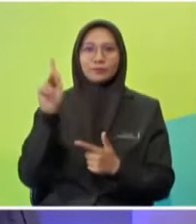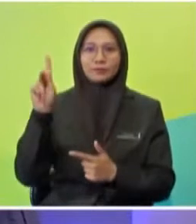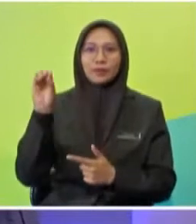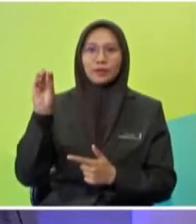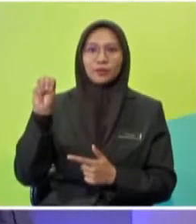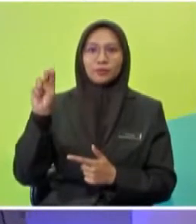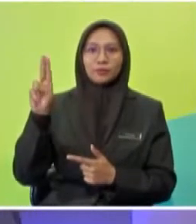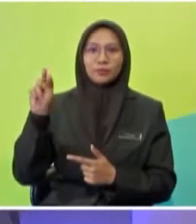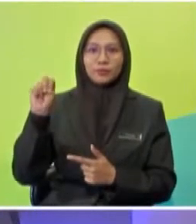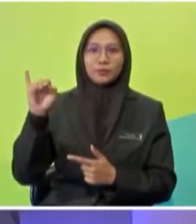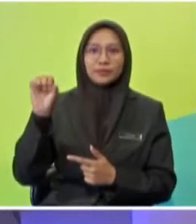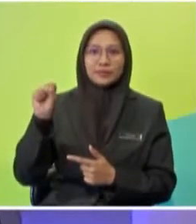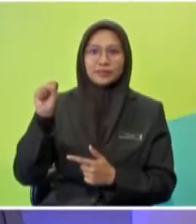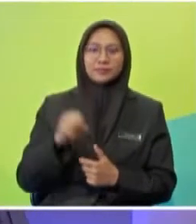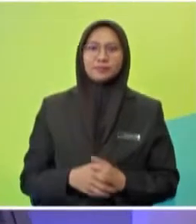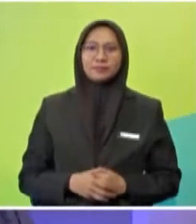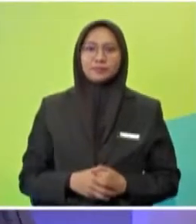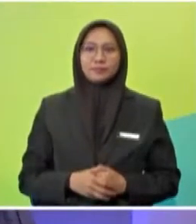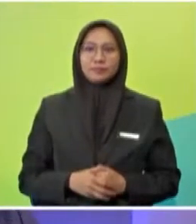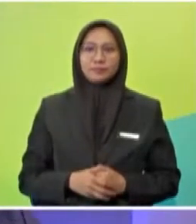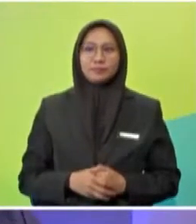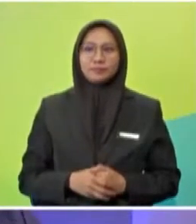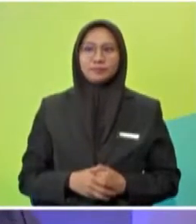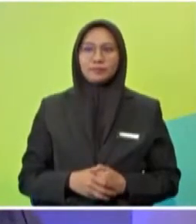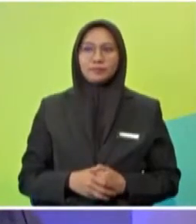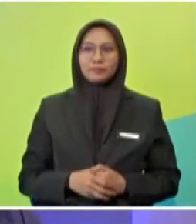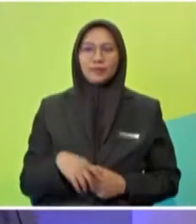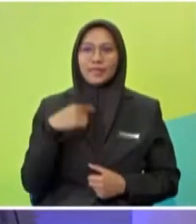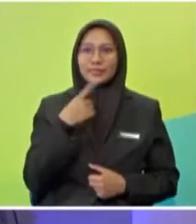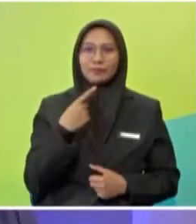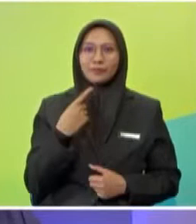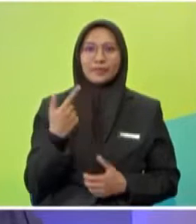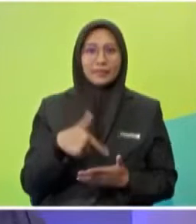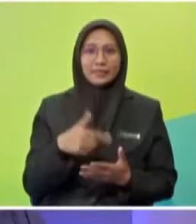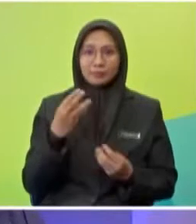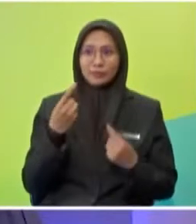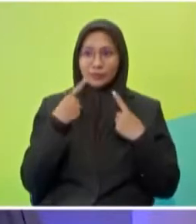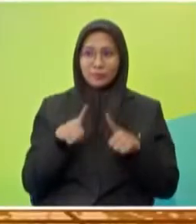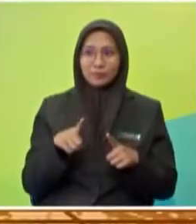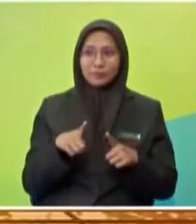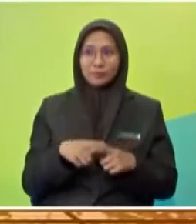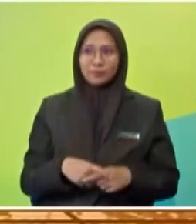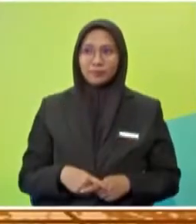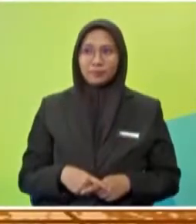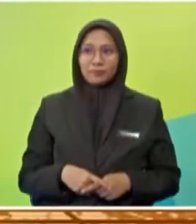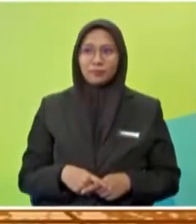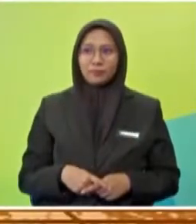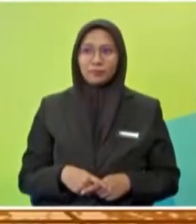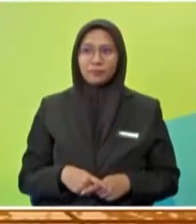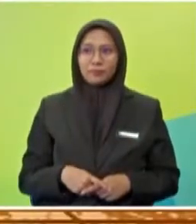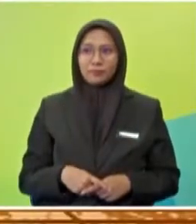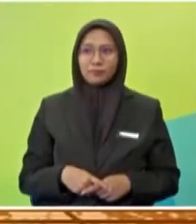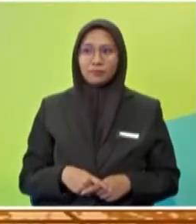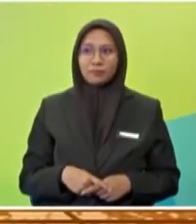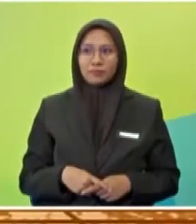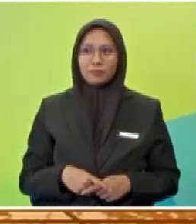pula modif CB seterusnya masih lagi tetap tentang surat yang pertama bahannya pertama itu surat tadi sila Hai saya